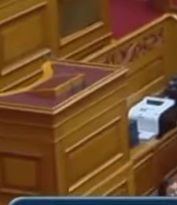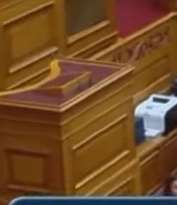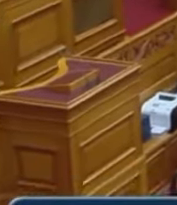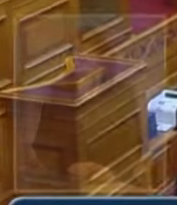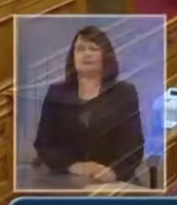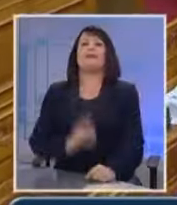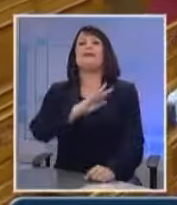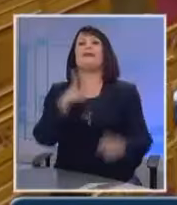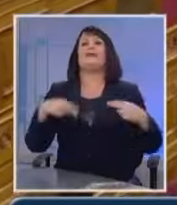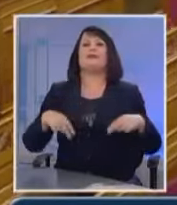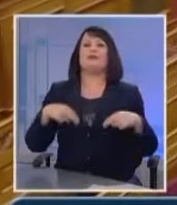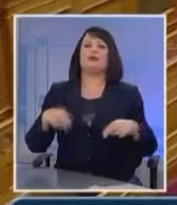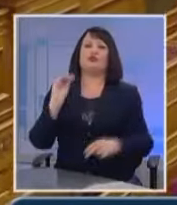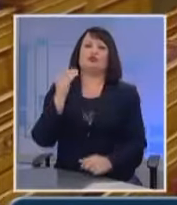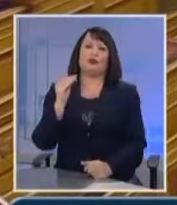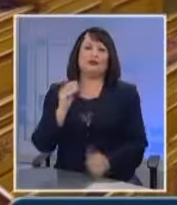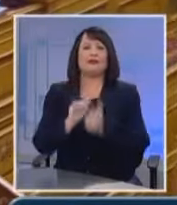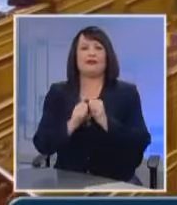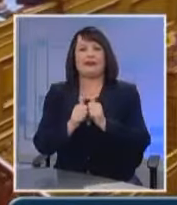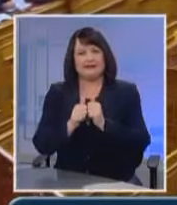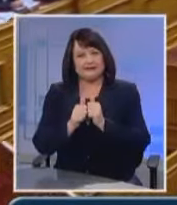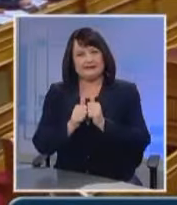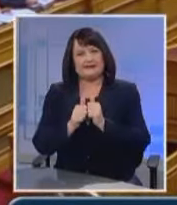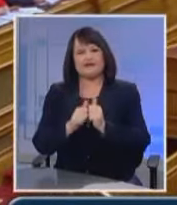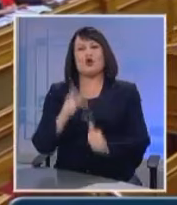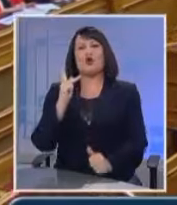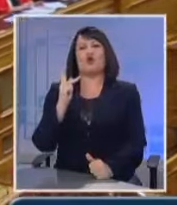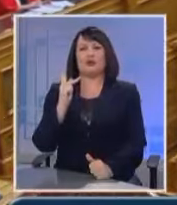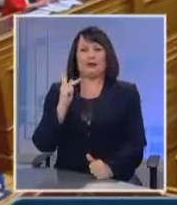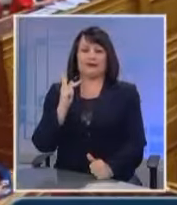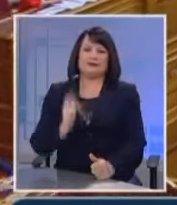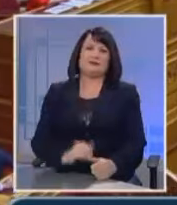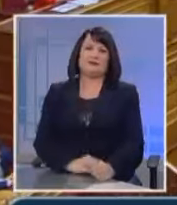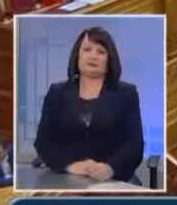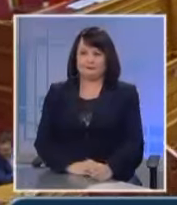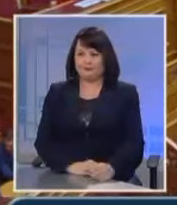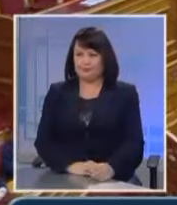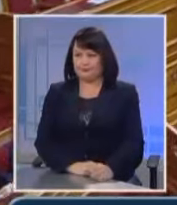Ο Υφυπουργός Πολιτισμού και Αθλητισμού, κύριος Σταύρος Κοντονής.